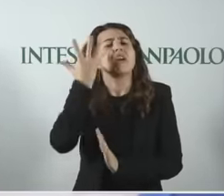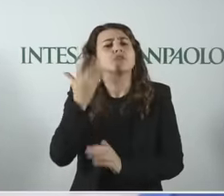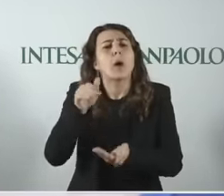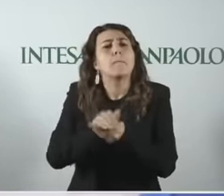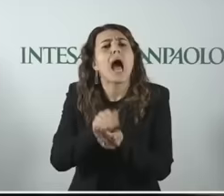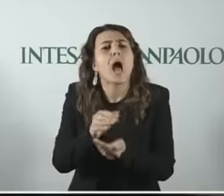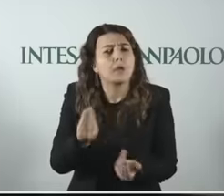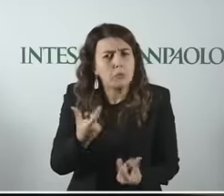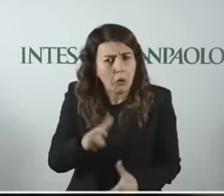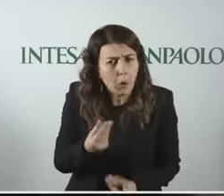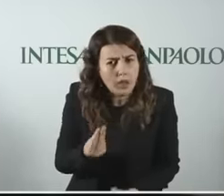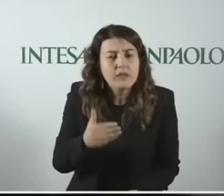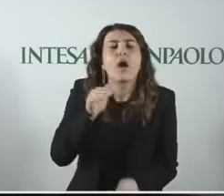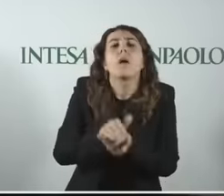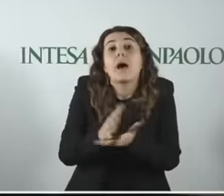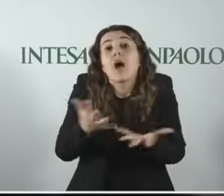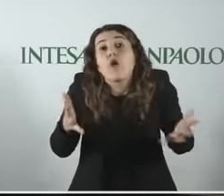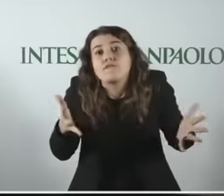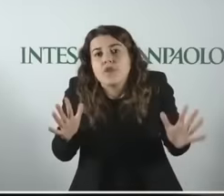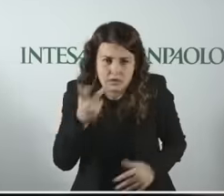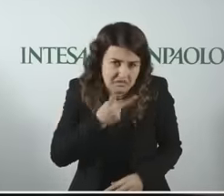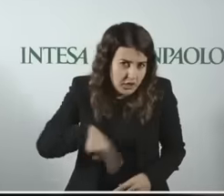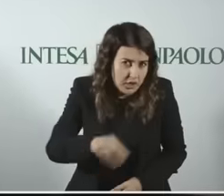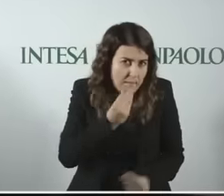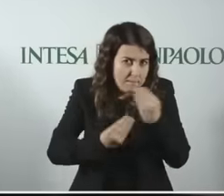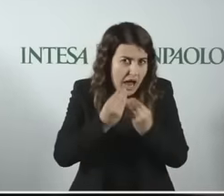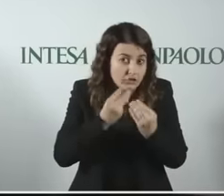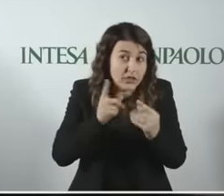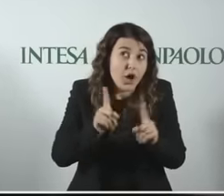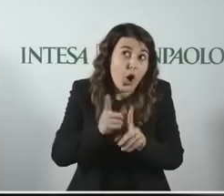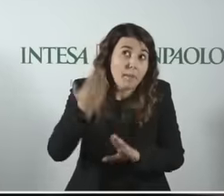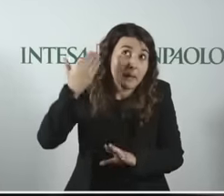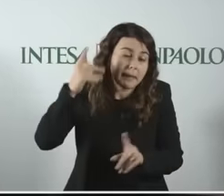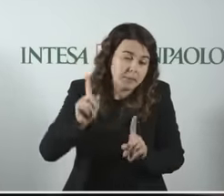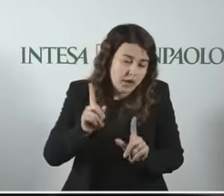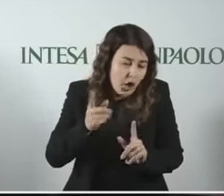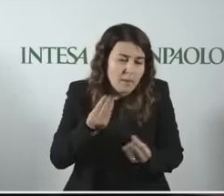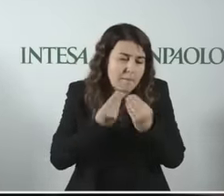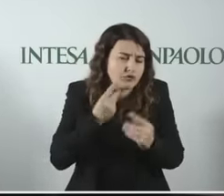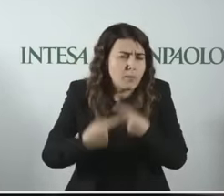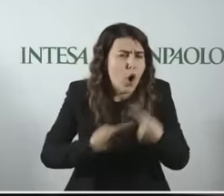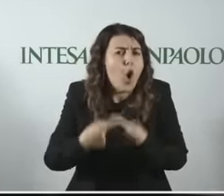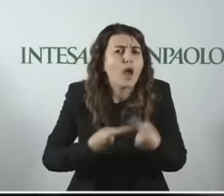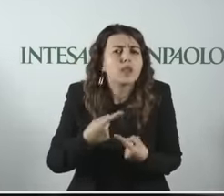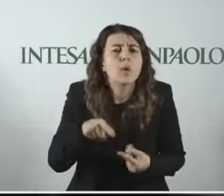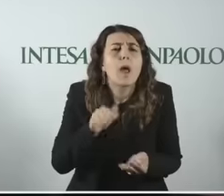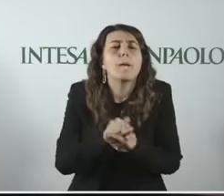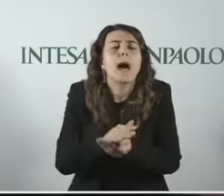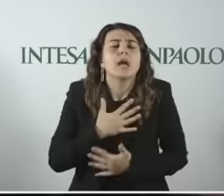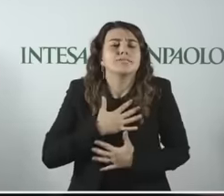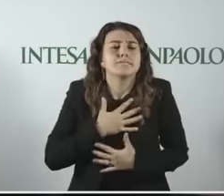evidentemente il pane continua a essere una cosa anche se ne mangiamo in realtà poi non più tanto come i nostri antenati Ma continua a essere una cosa che ci